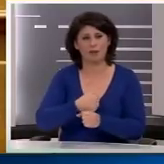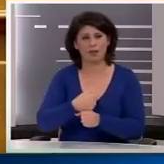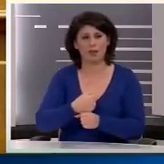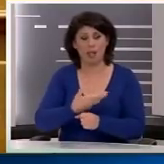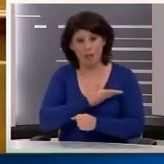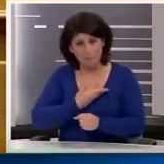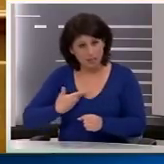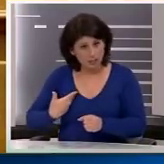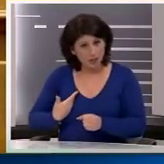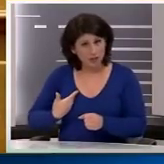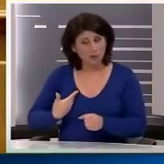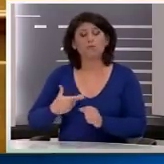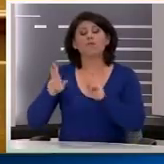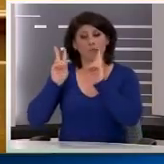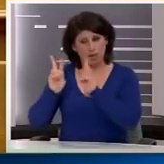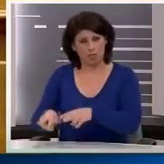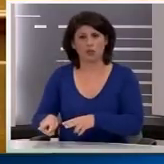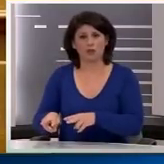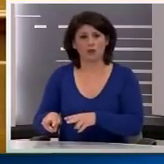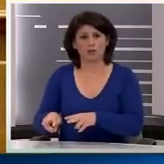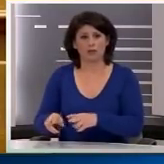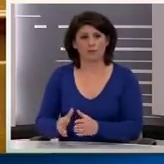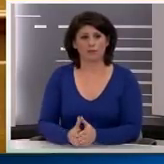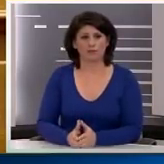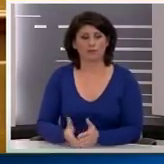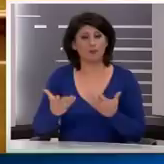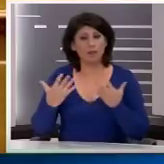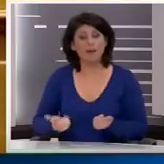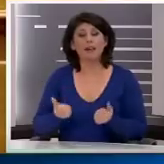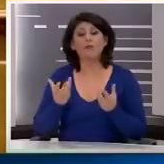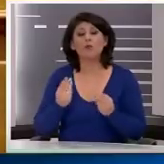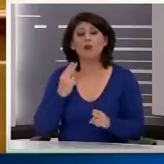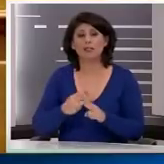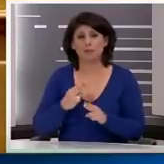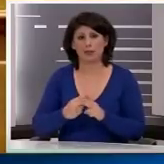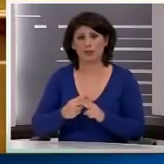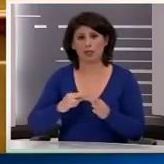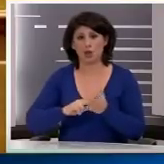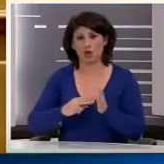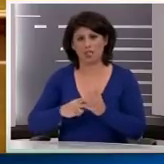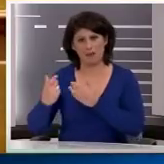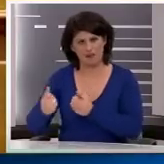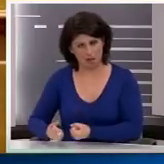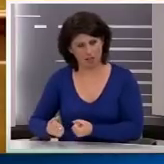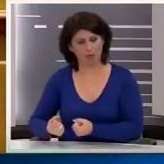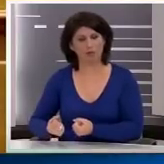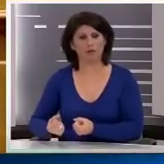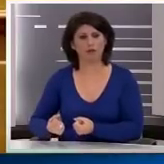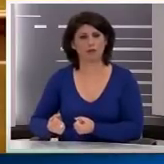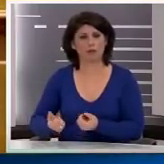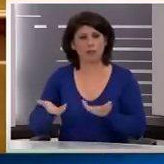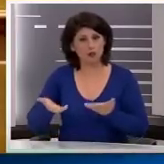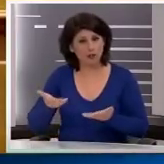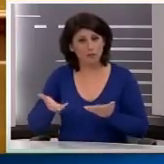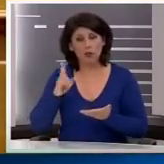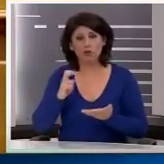Εμείς λοιπόν αναγνωρίζουμε ότι υπάρχει πολύ σημαντική οικονομική επιβάρηση. Μέσο σταθμικά